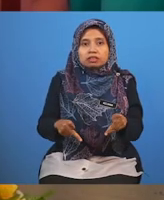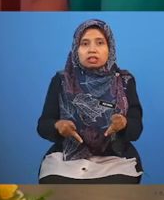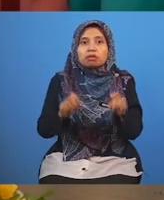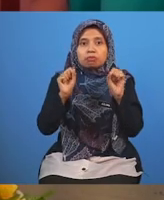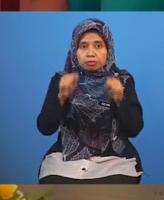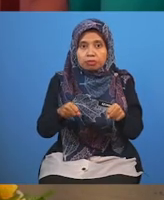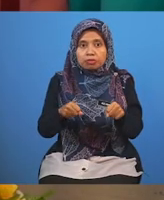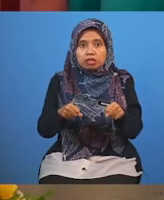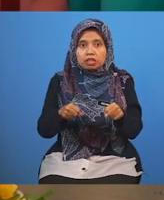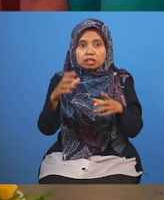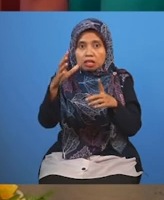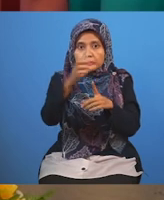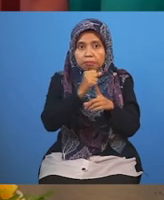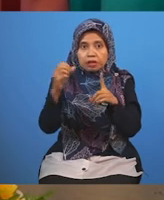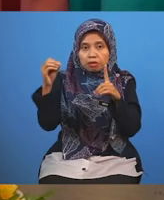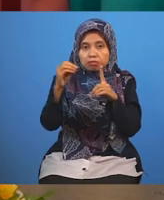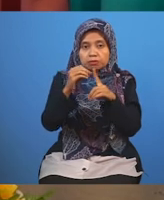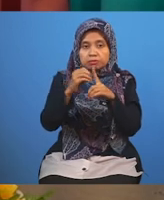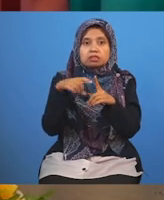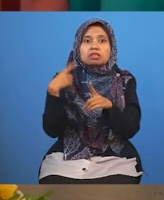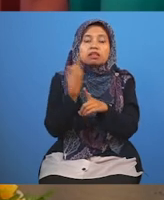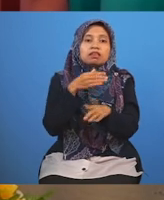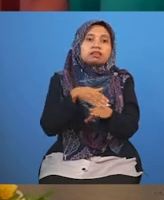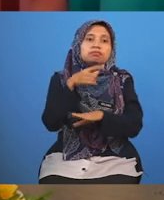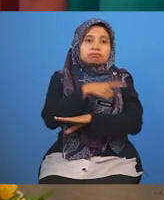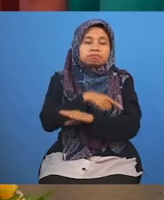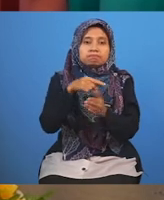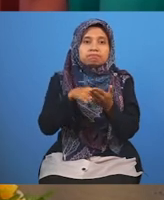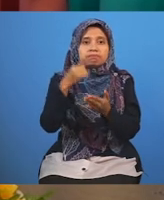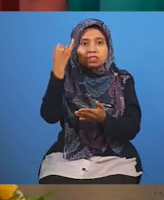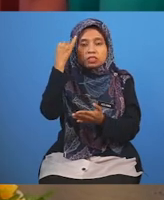berjaya menguasai objektif pembelajaran kita pada hari ini.